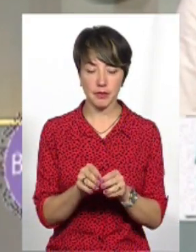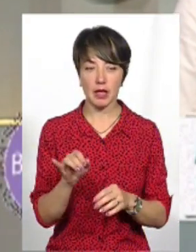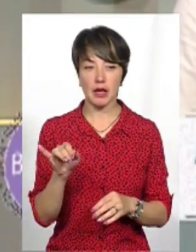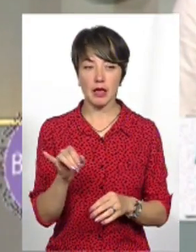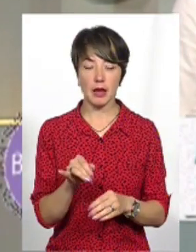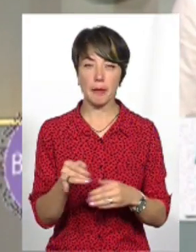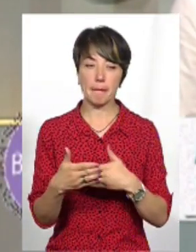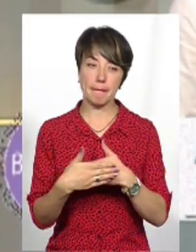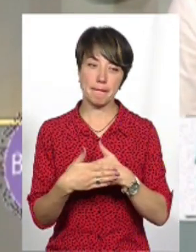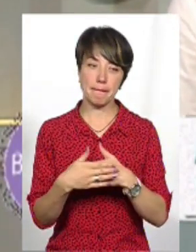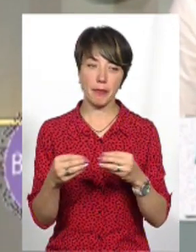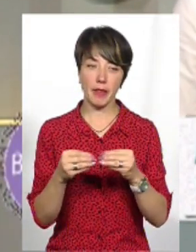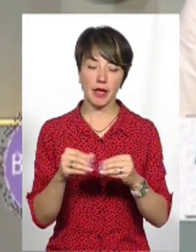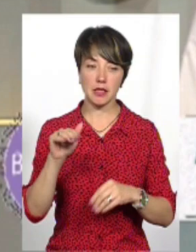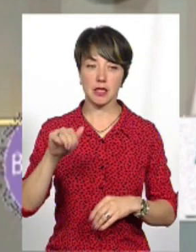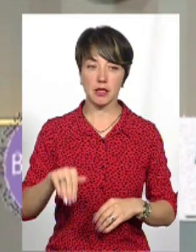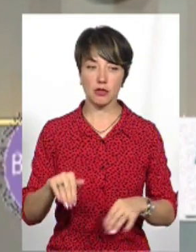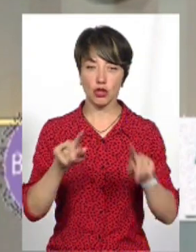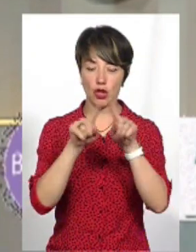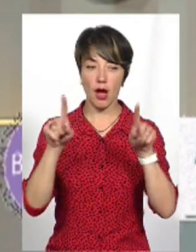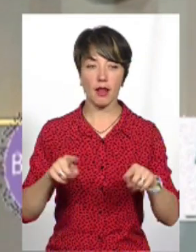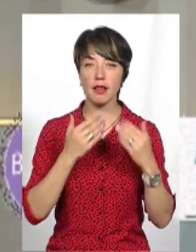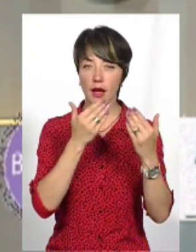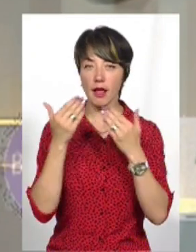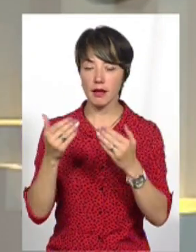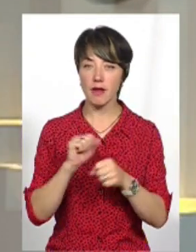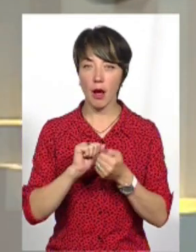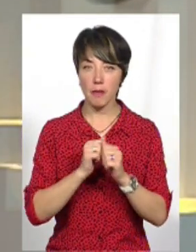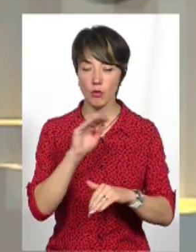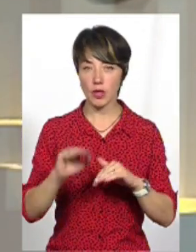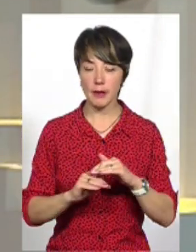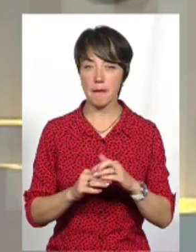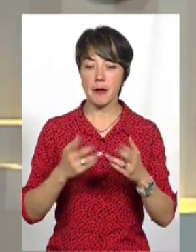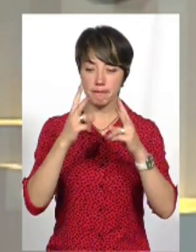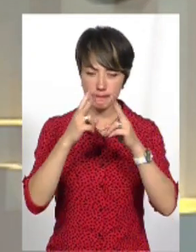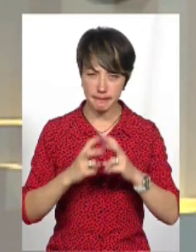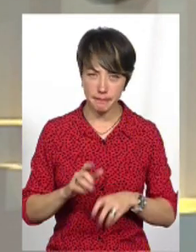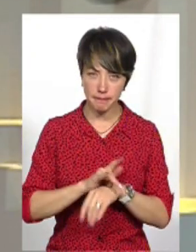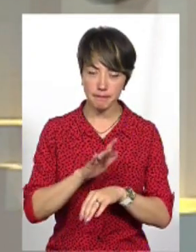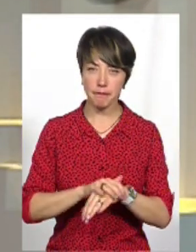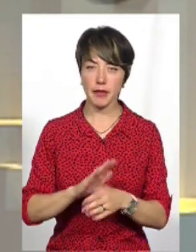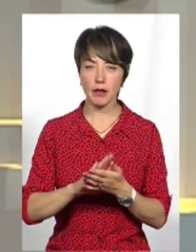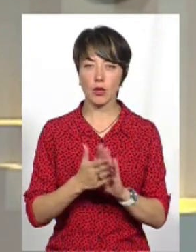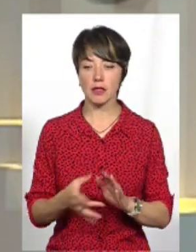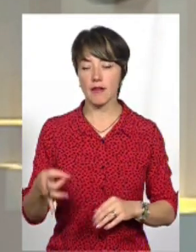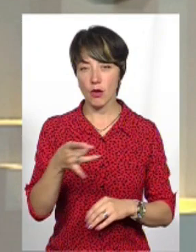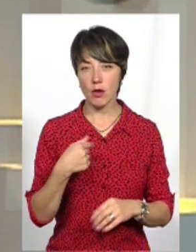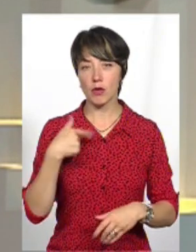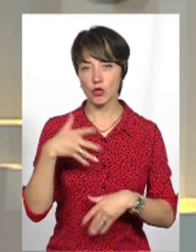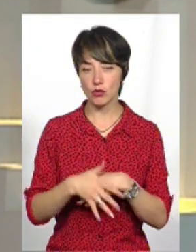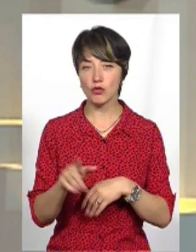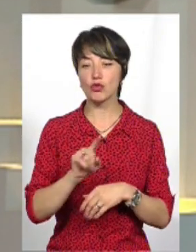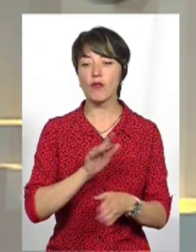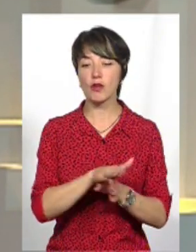близько 10 тисяч анкет в Кам'янець-Подільському. На сьогоднішній день ми вивчили всю ситуацію в регіоні. Значить, ми розуміємо,